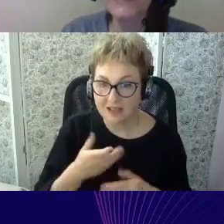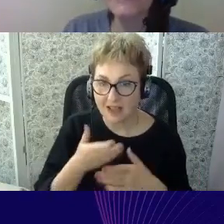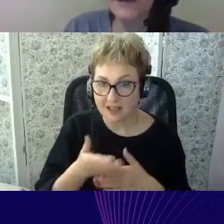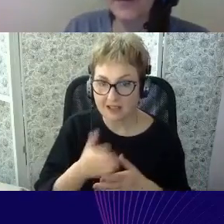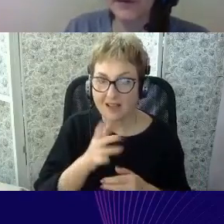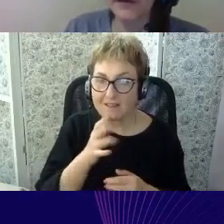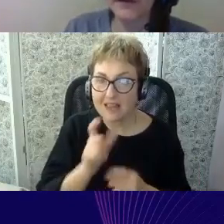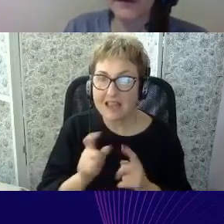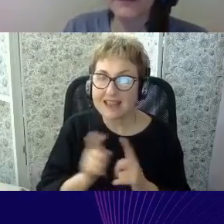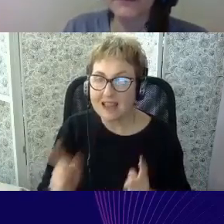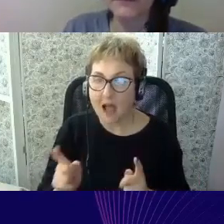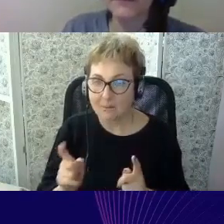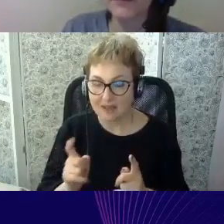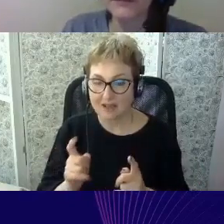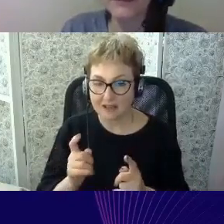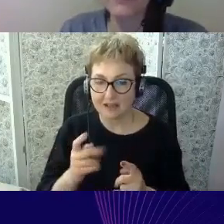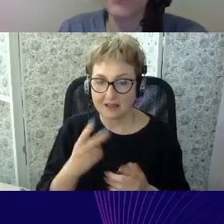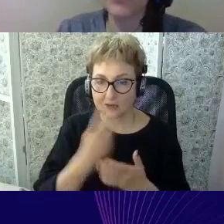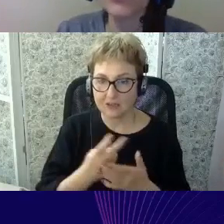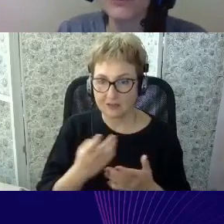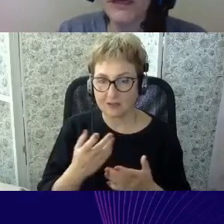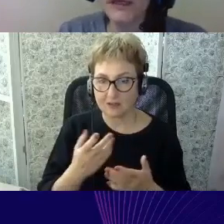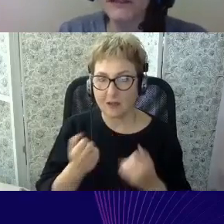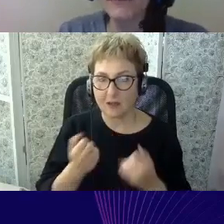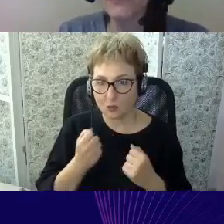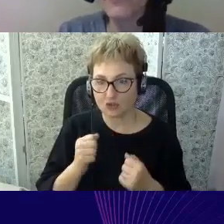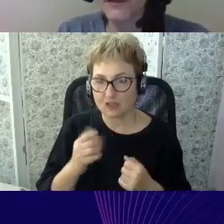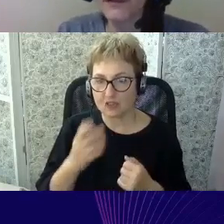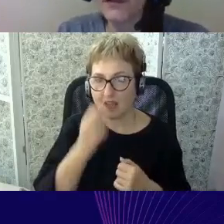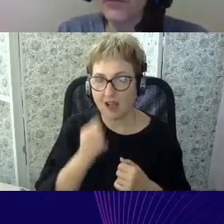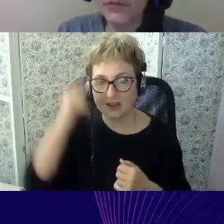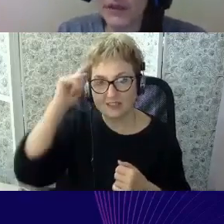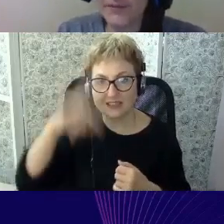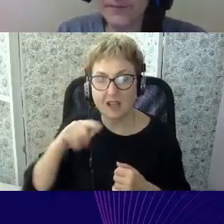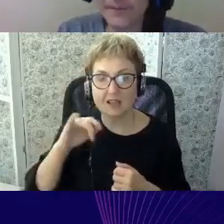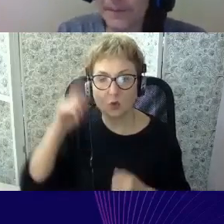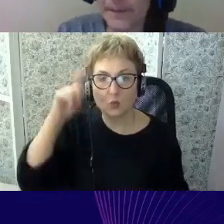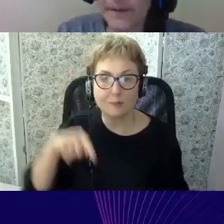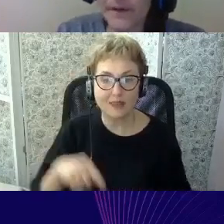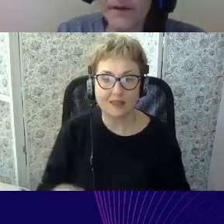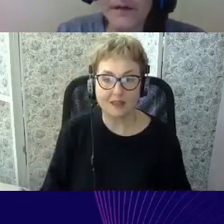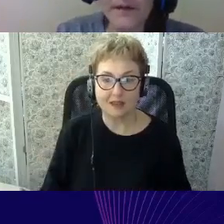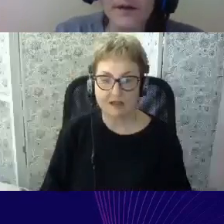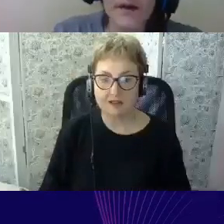на этапе как раз демонстрации полученных навыков, знаний и умений.